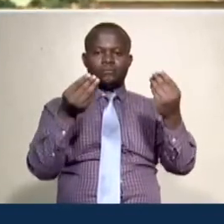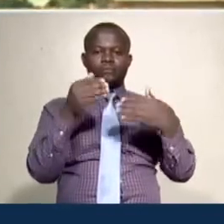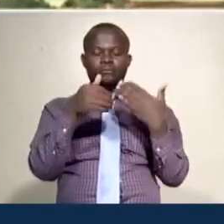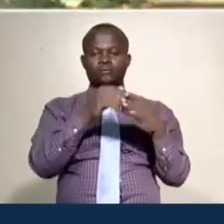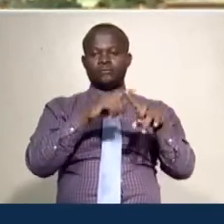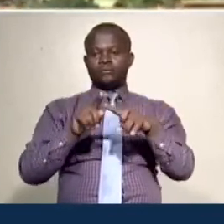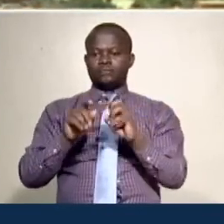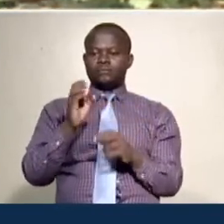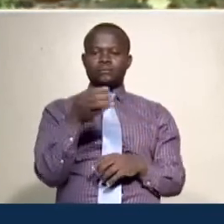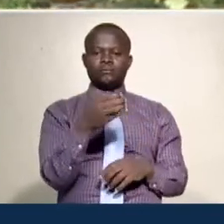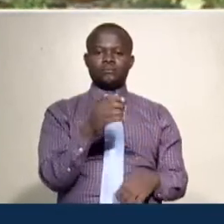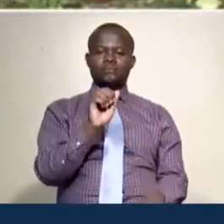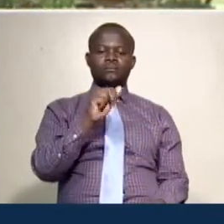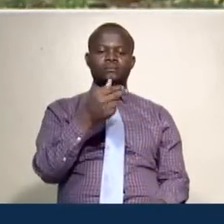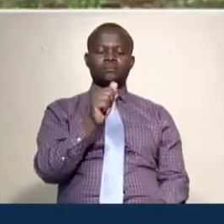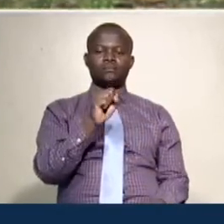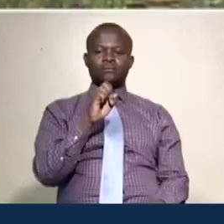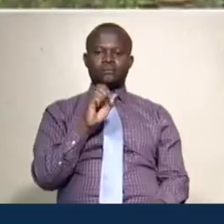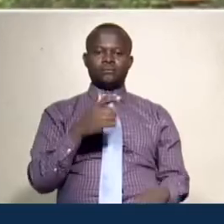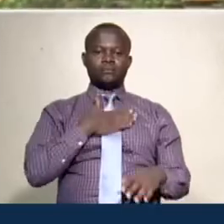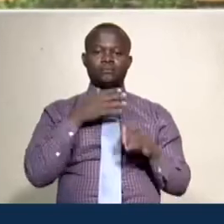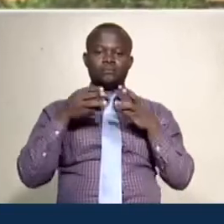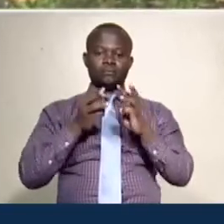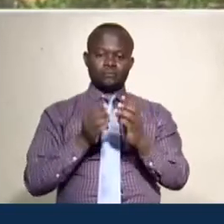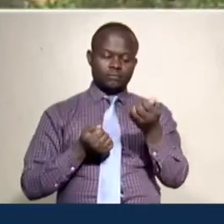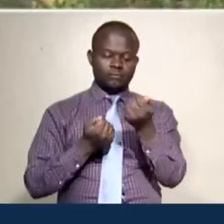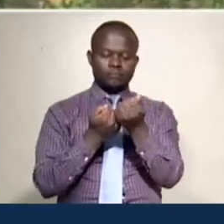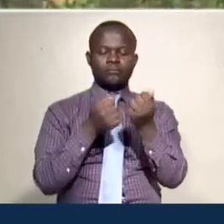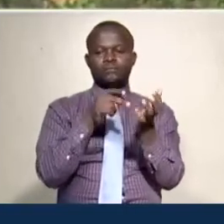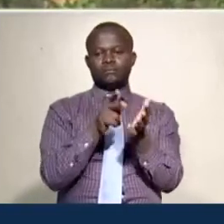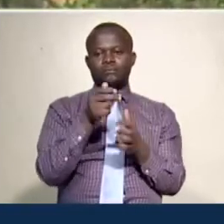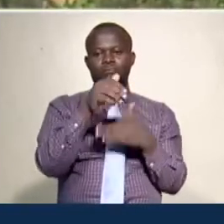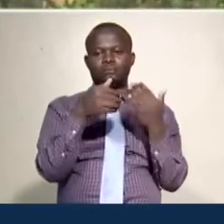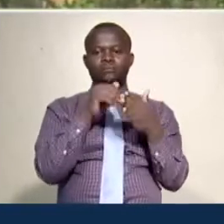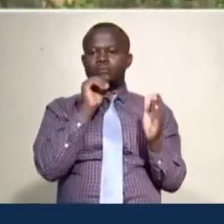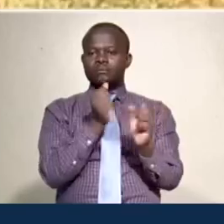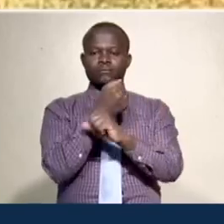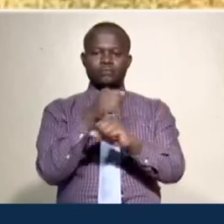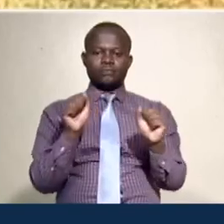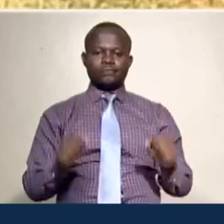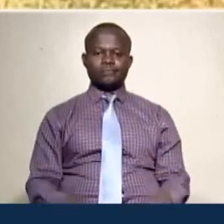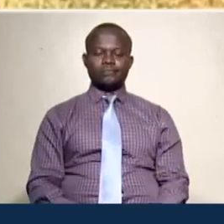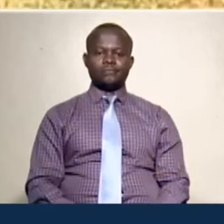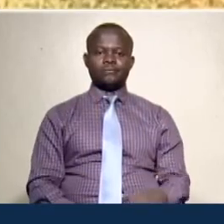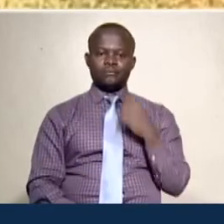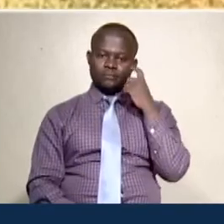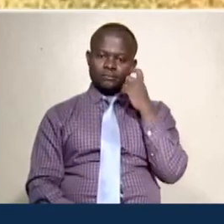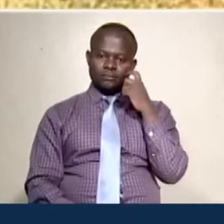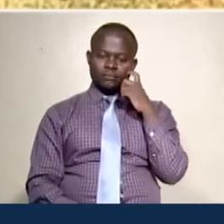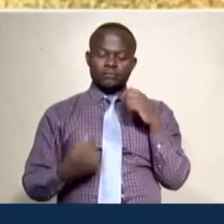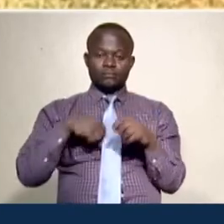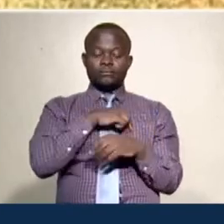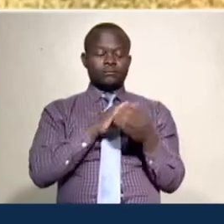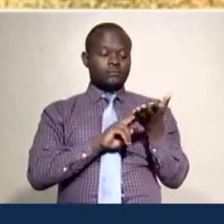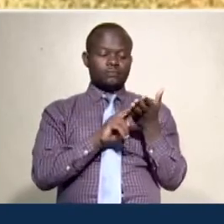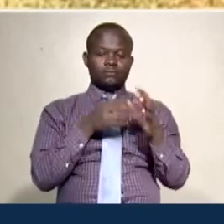gaze na kompanyi Tassel bishimira uburyo yabunganiye ku kiguzi cyayo batari kwigondera. Ni ukuvuga ngo mbere dukoresha